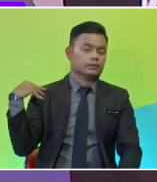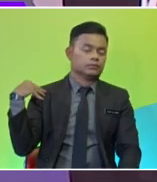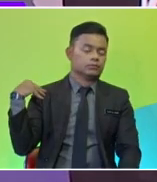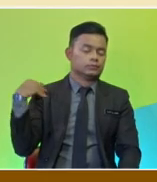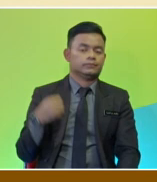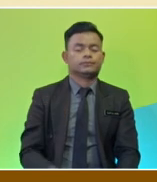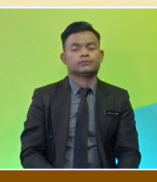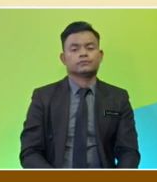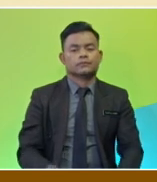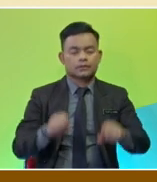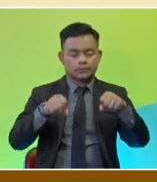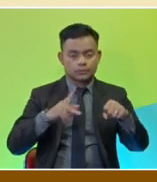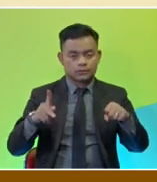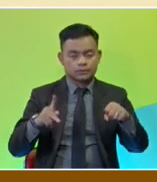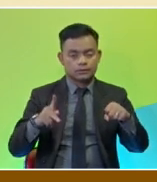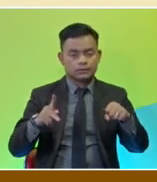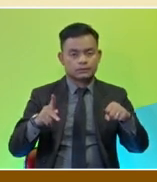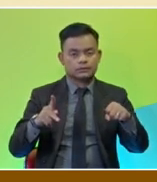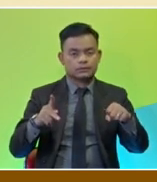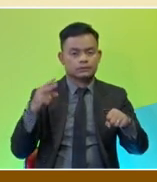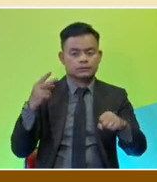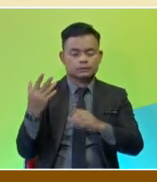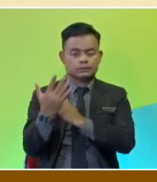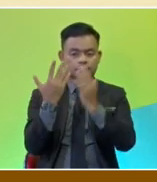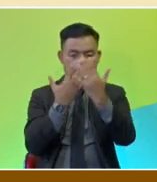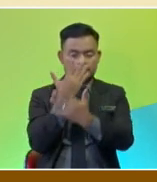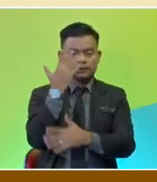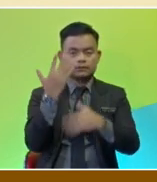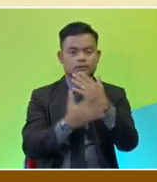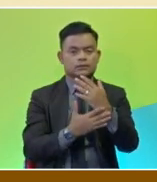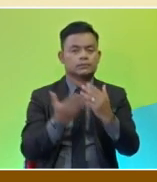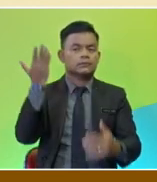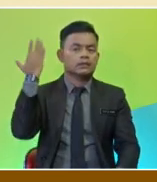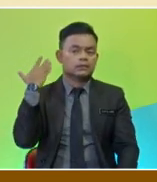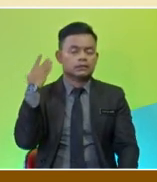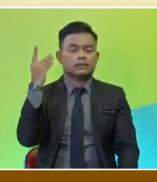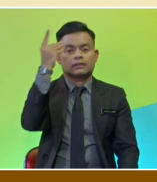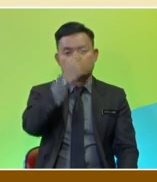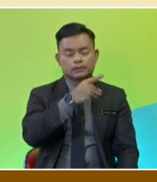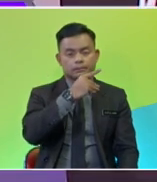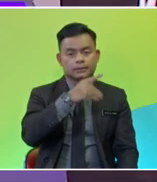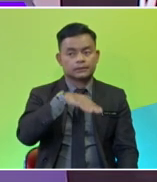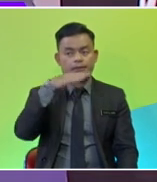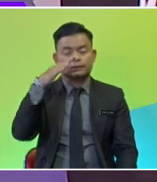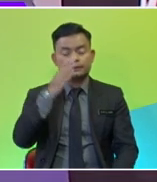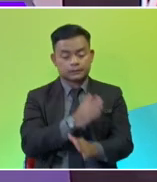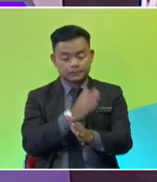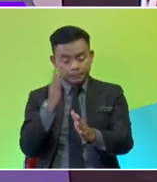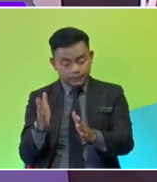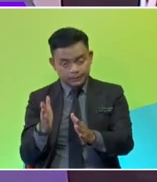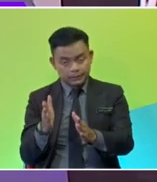membolehkan pergerakan tangan kita ke belakang dan kehadapan ke tepi ataupun membuat putaran sekarang Coba tebak sama-sama